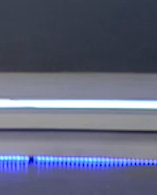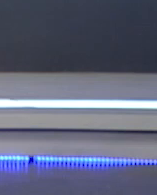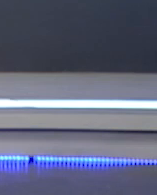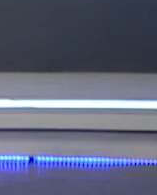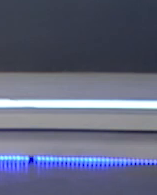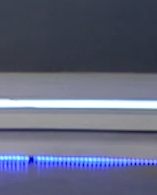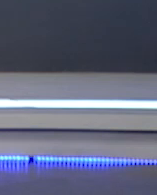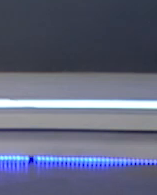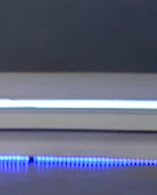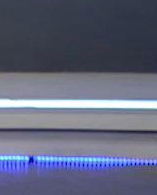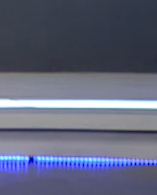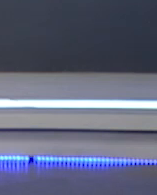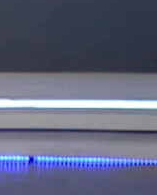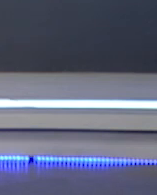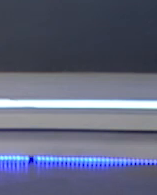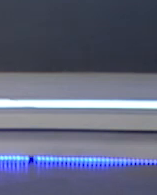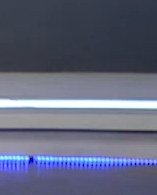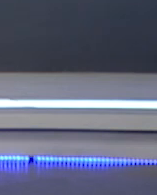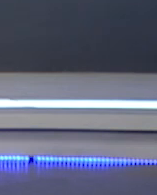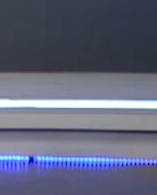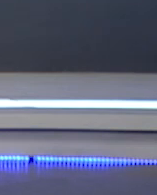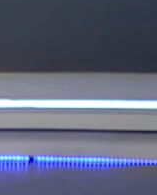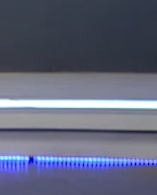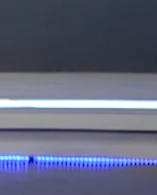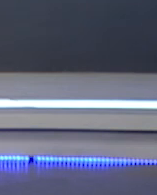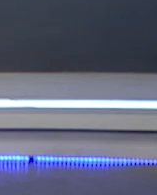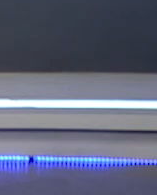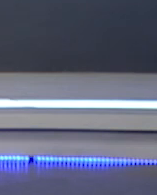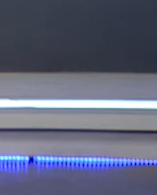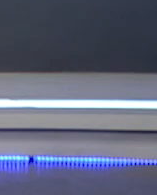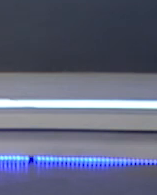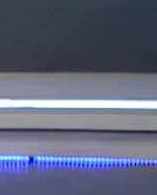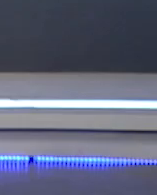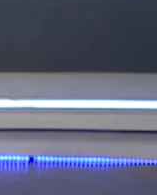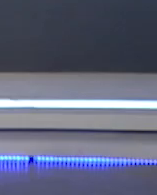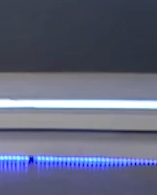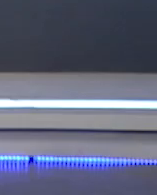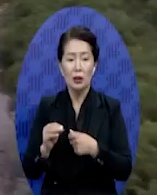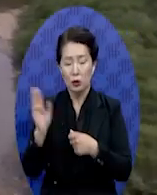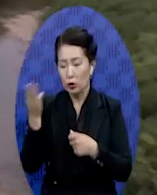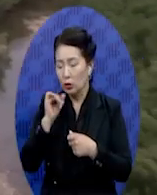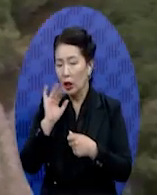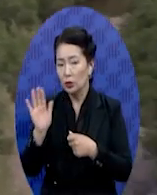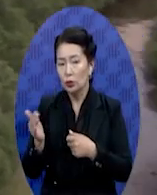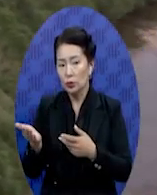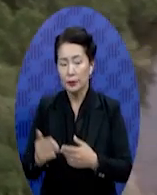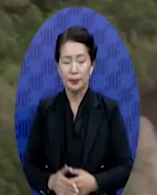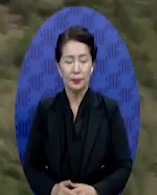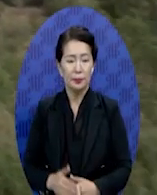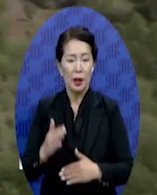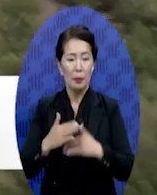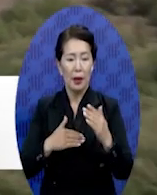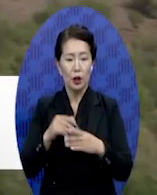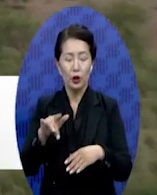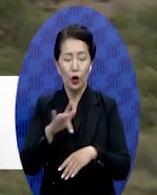байна. Өнөөдөр барилгын компаниуд орон сууцаа хэрхэн борлуулж байгааг бид тодрууллаа. Барилга хот байгуулалтын яамнаас